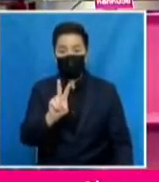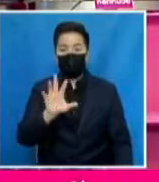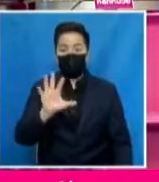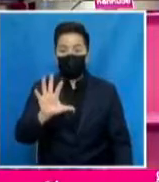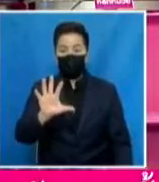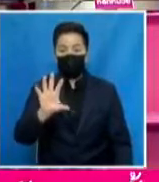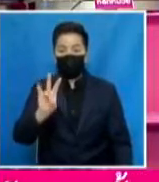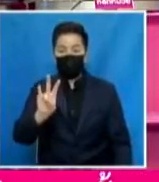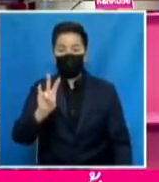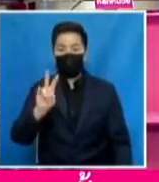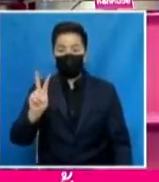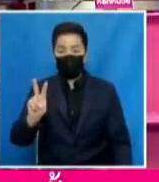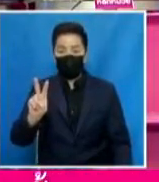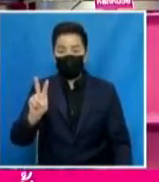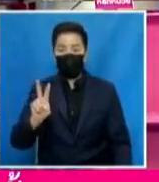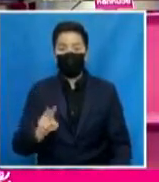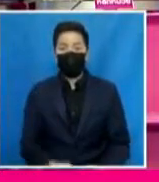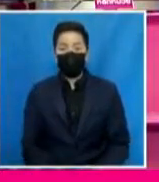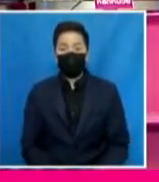3032572